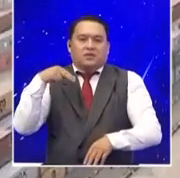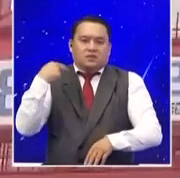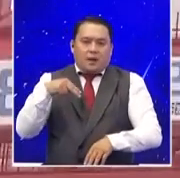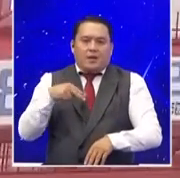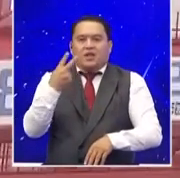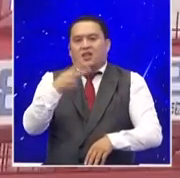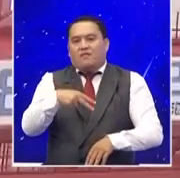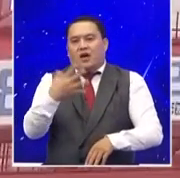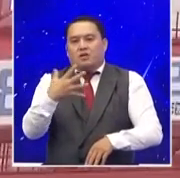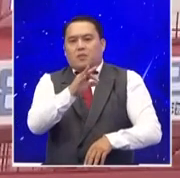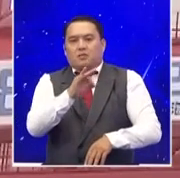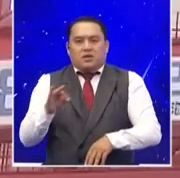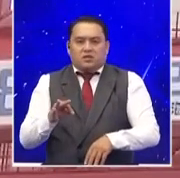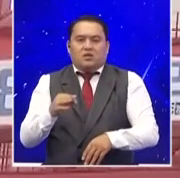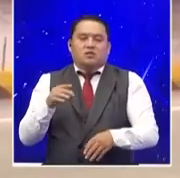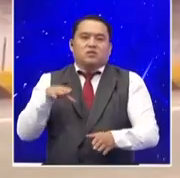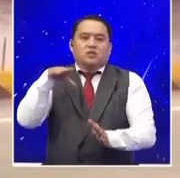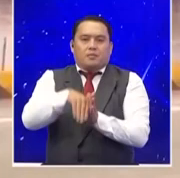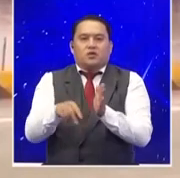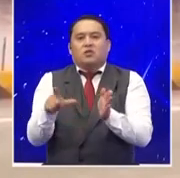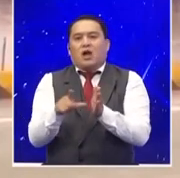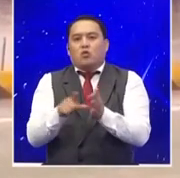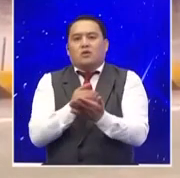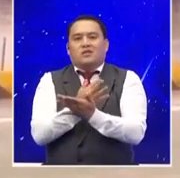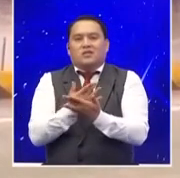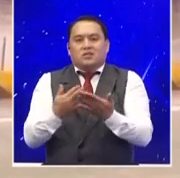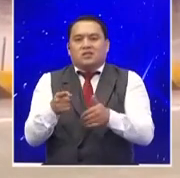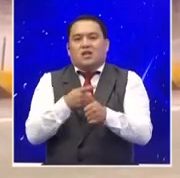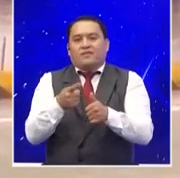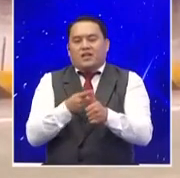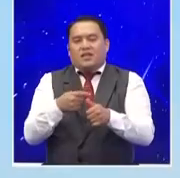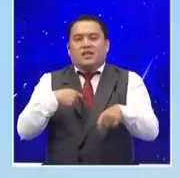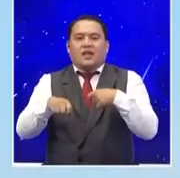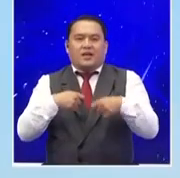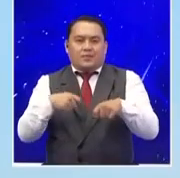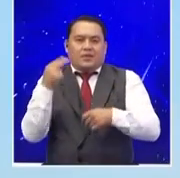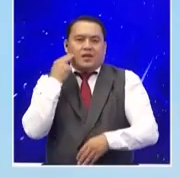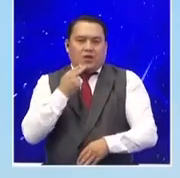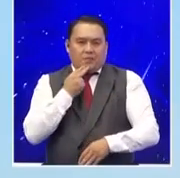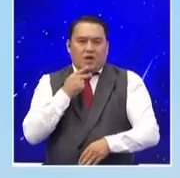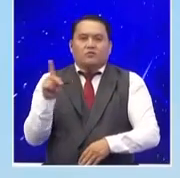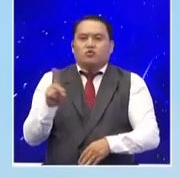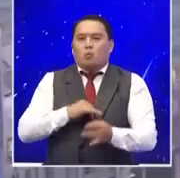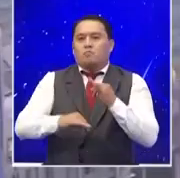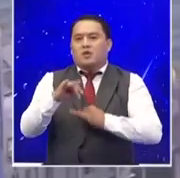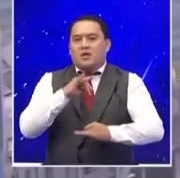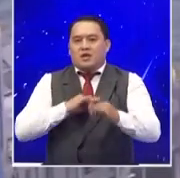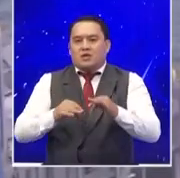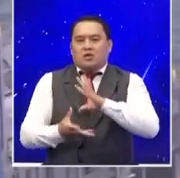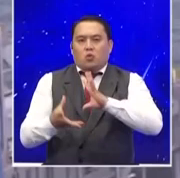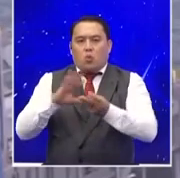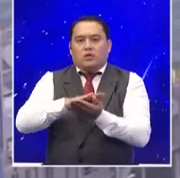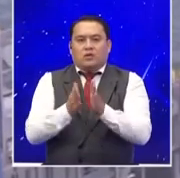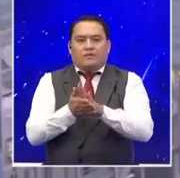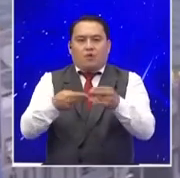Дональда Трампа ввела 25% пошлины на несколько сотен наименований изделий из Китая. В связи с тем, что переговоры не привели к